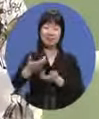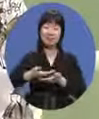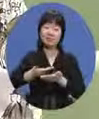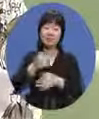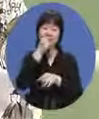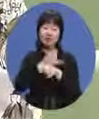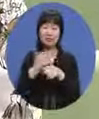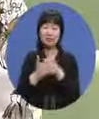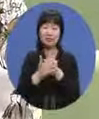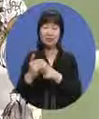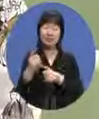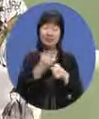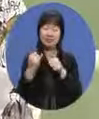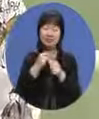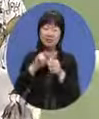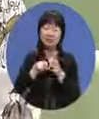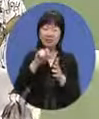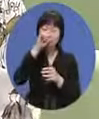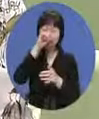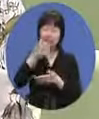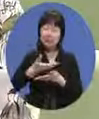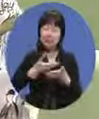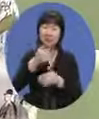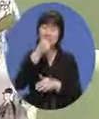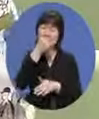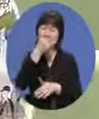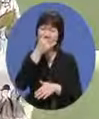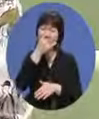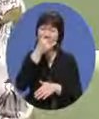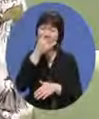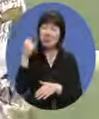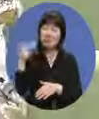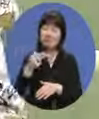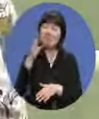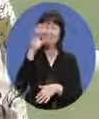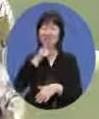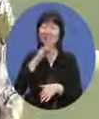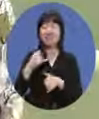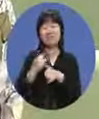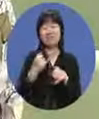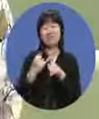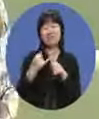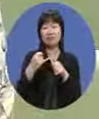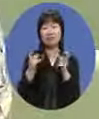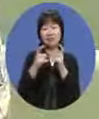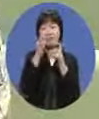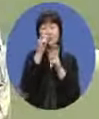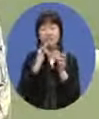하니까 상호작용 중에는 뭐 좋은 상호작용만 있겠습니까? 근데 어쨌든 답은